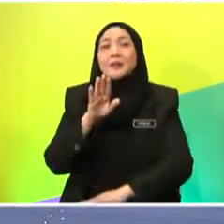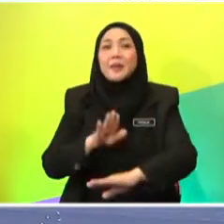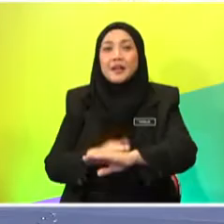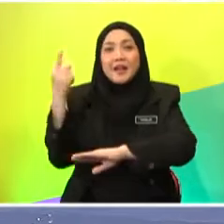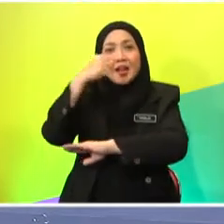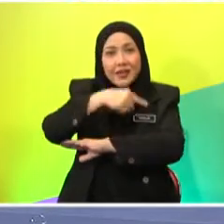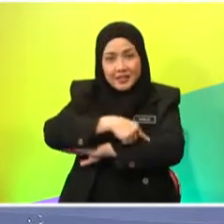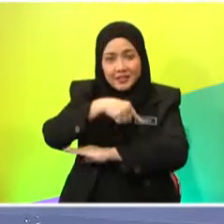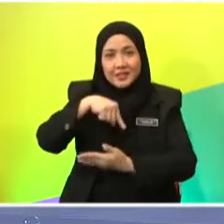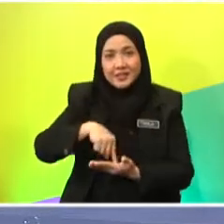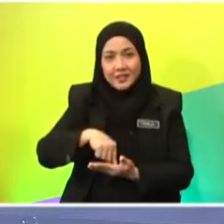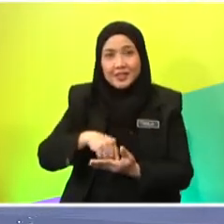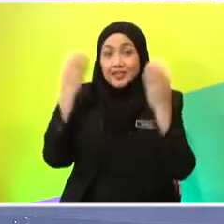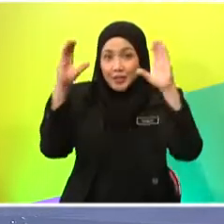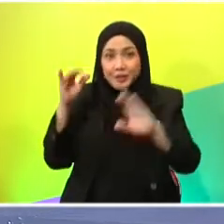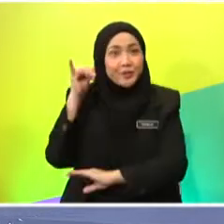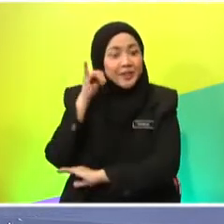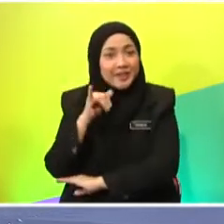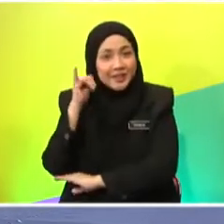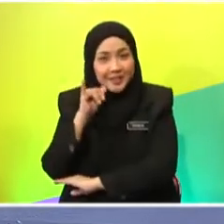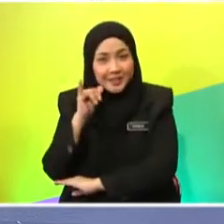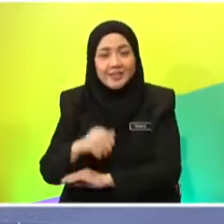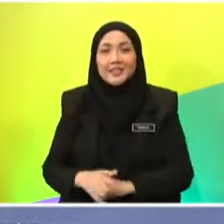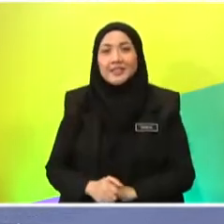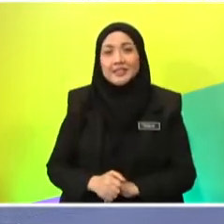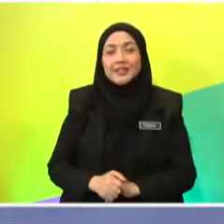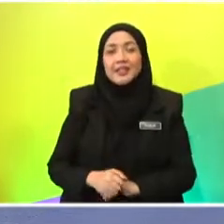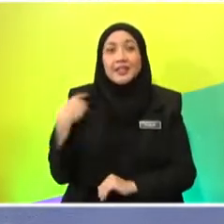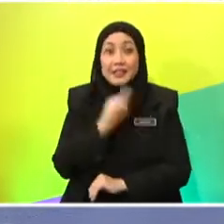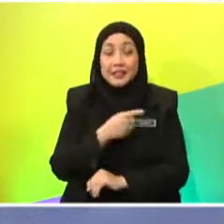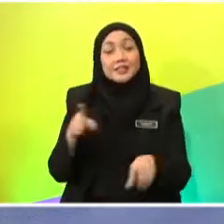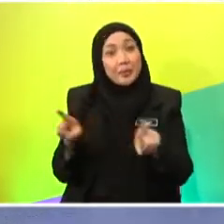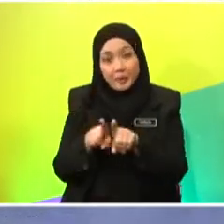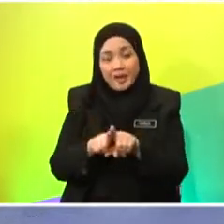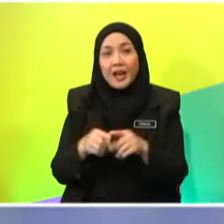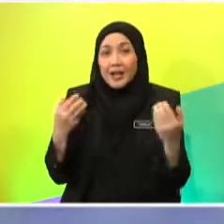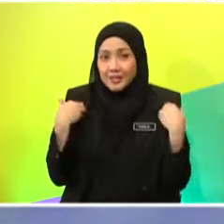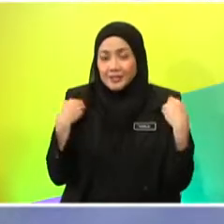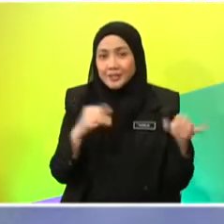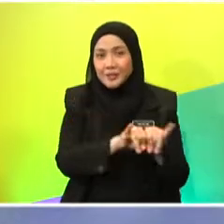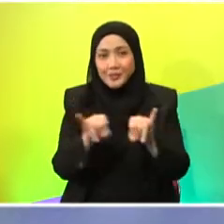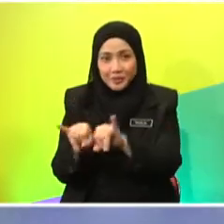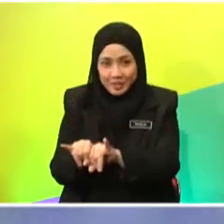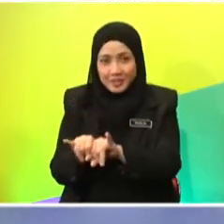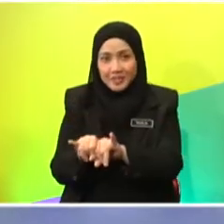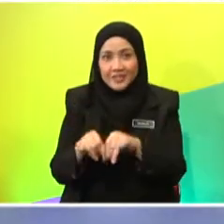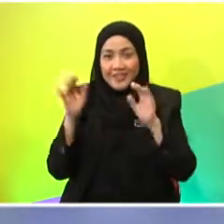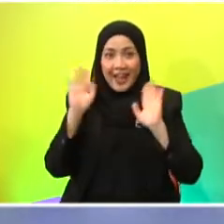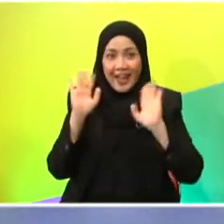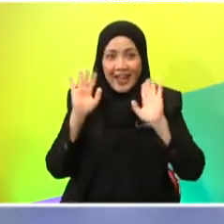oseni dan juga jangan lupa bahwa kita ada juru base pada hari ini bisa mangan sego haslea